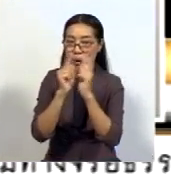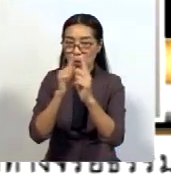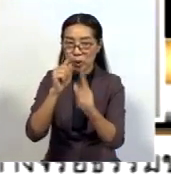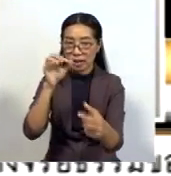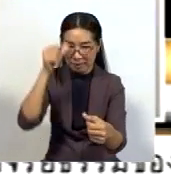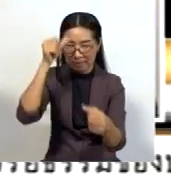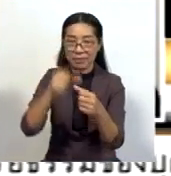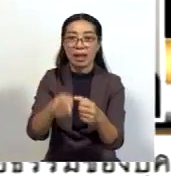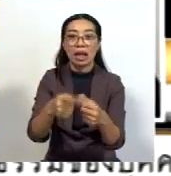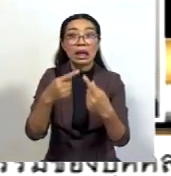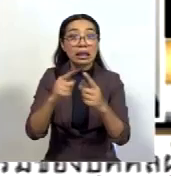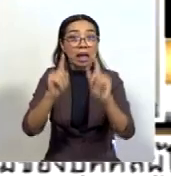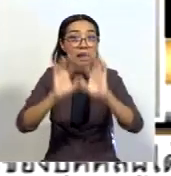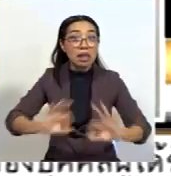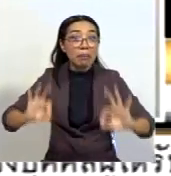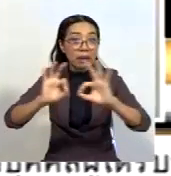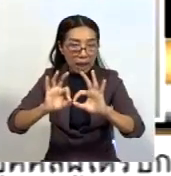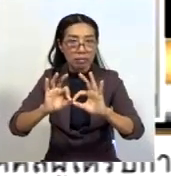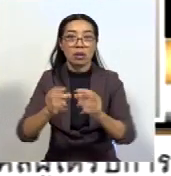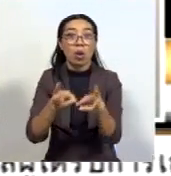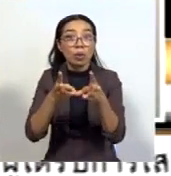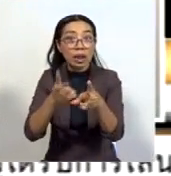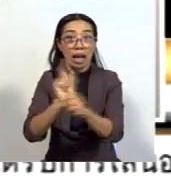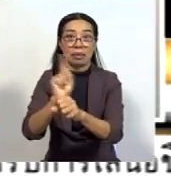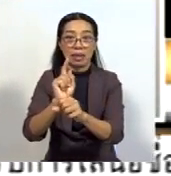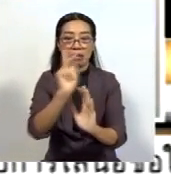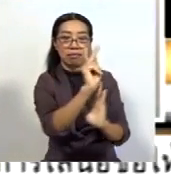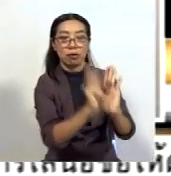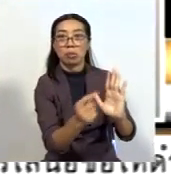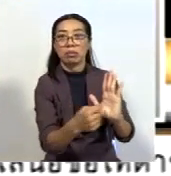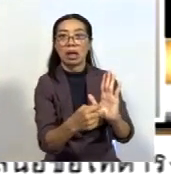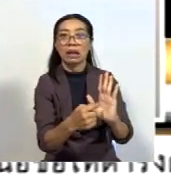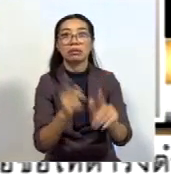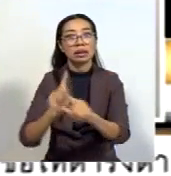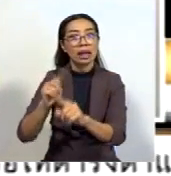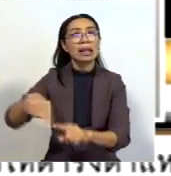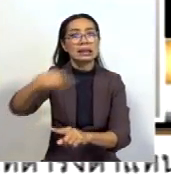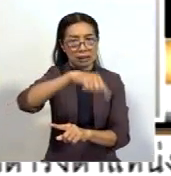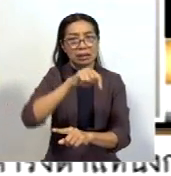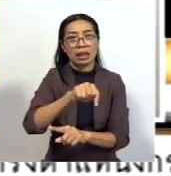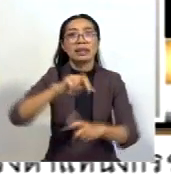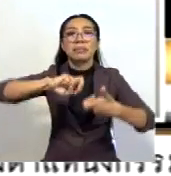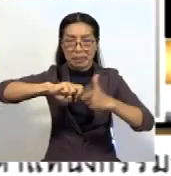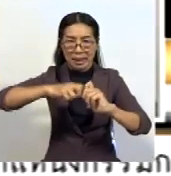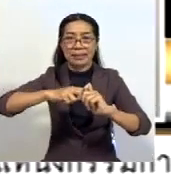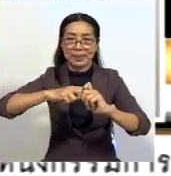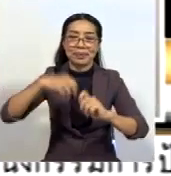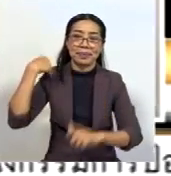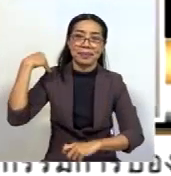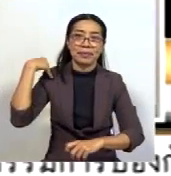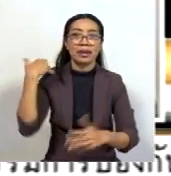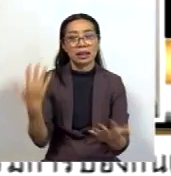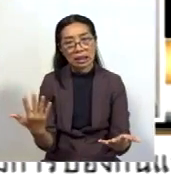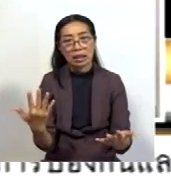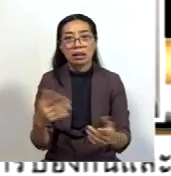แต่ที่สิ่งที่มาที่สุดคือวิธีการแล้วก็กฎหมายกลไกต่างๆเหล่านี้มันยังมีปัญหาอยู่มากพอสมควรไม่ว่าเ